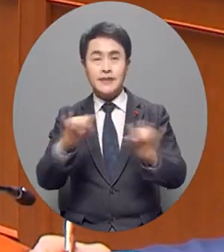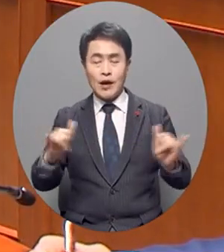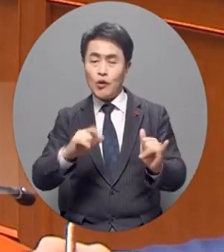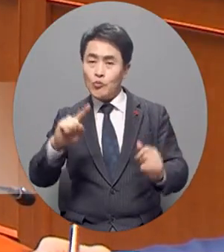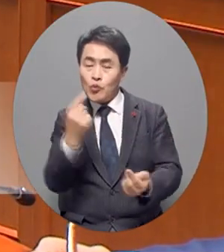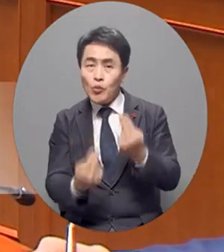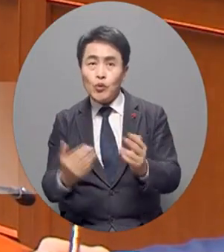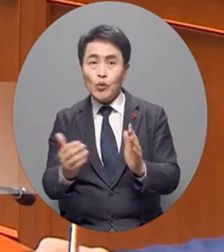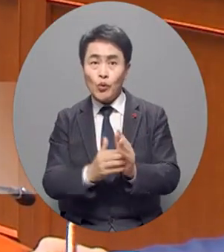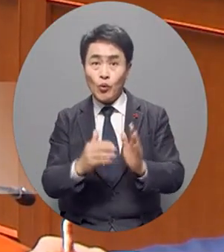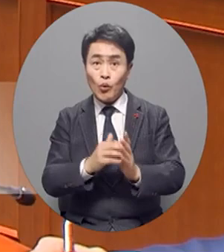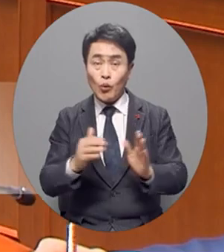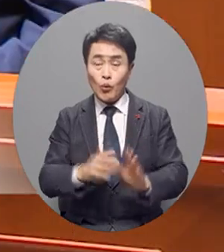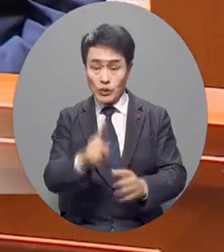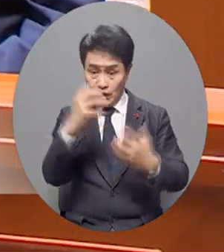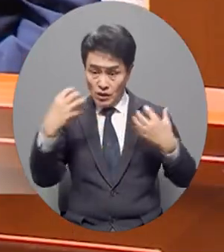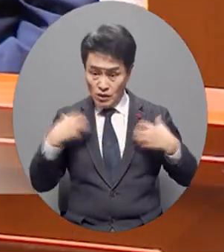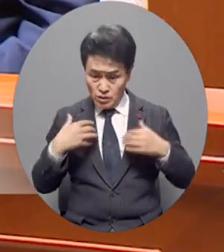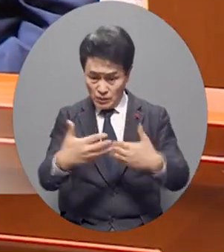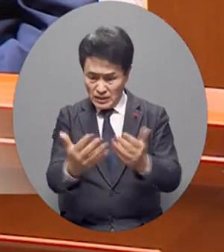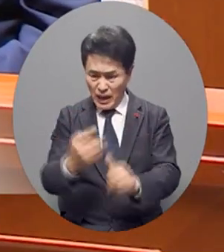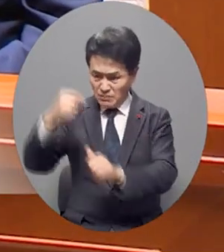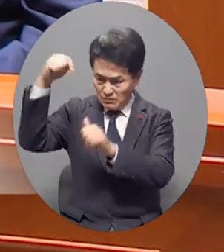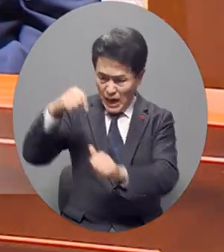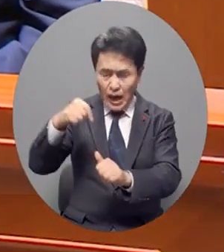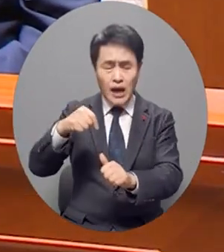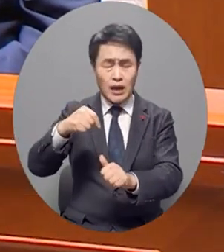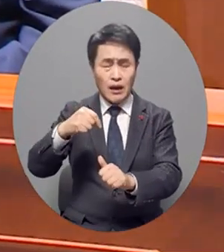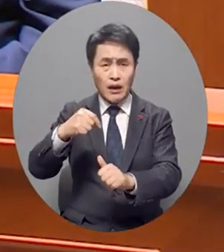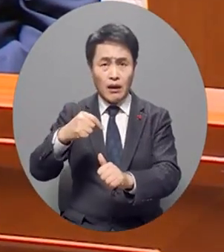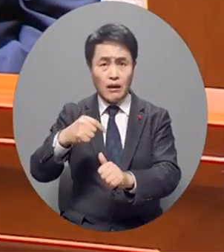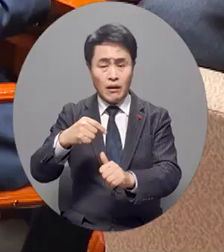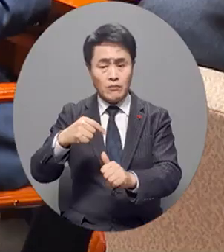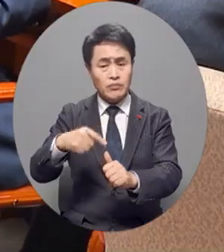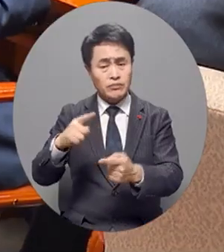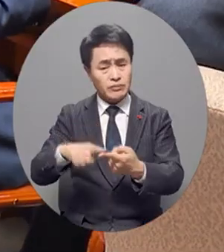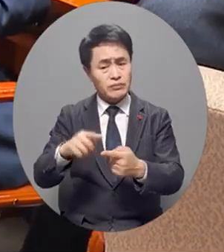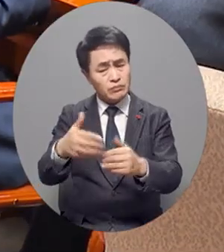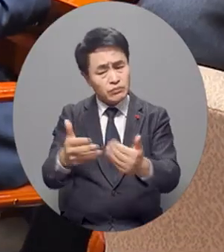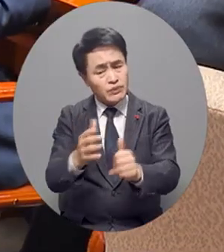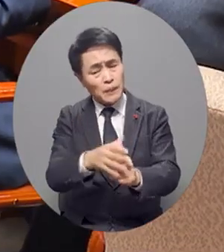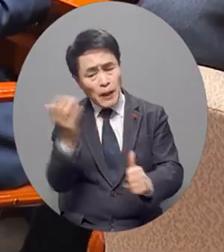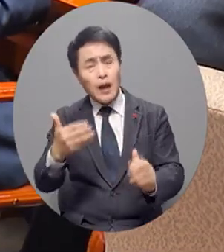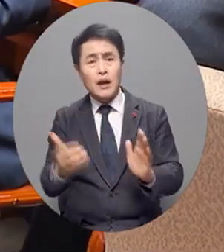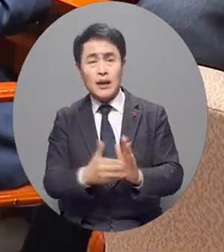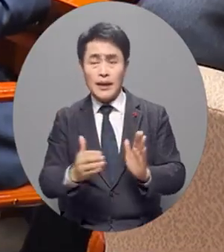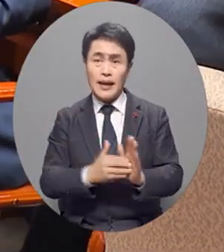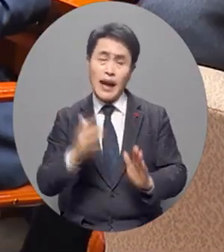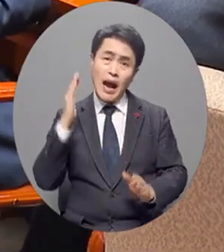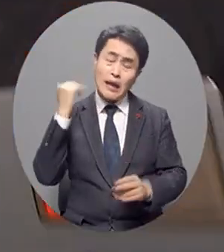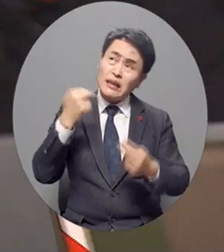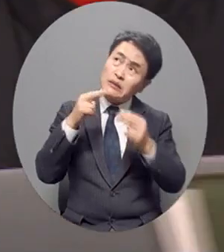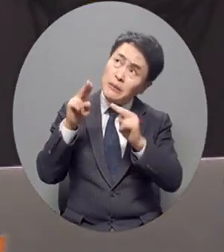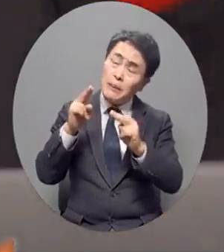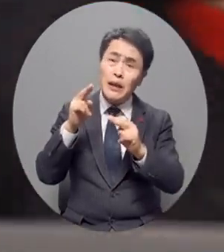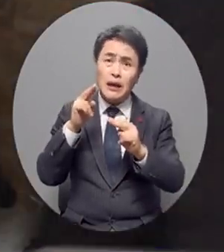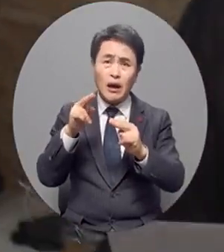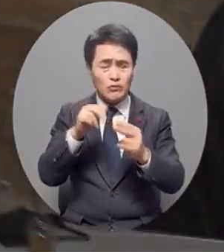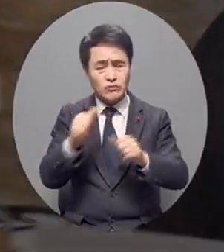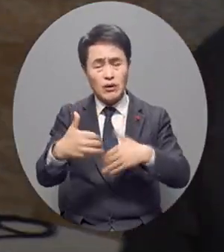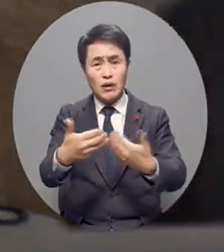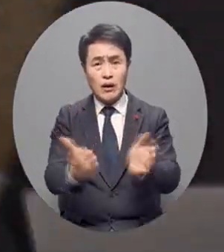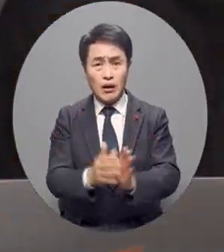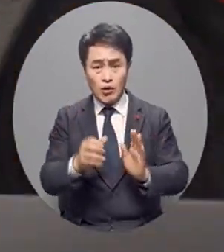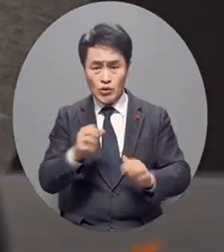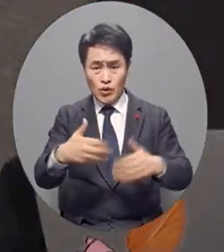무엇보다 수직적인 당정관계를 탈피해야 한다는 비판도 쏟아졌습니다. 대통령만 바라보는 죽은 정당. 여당이